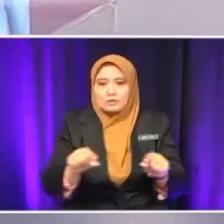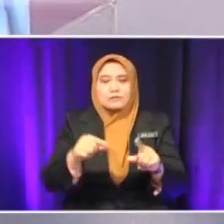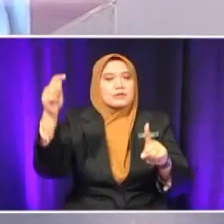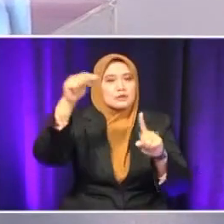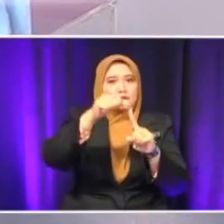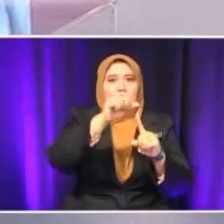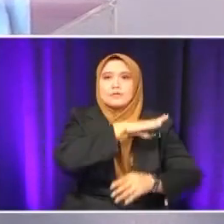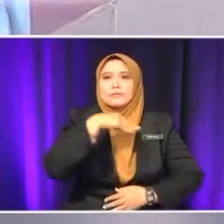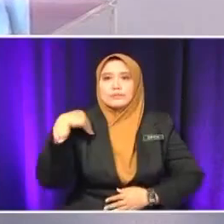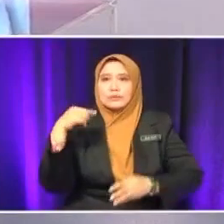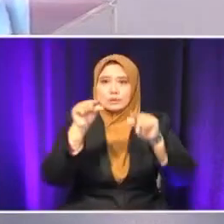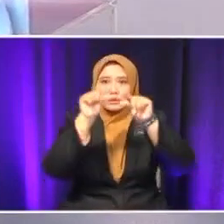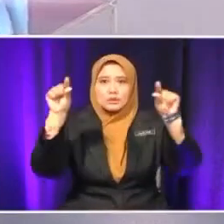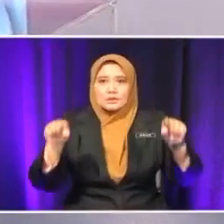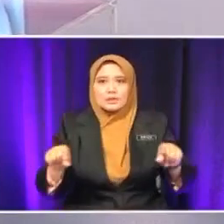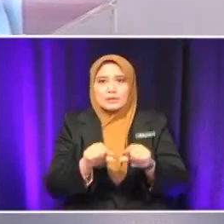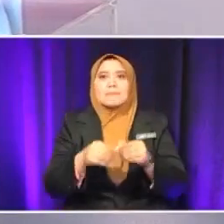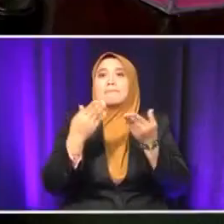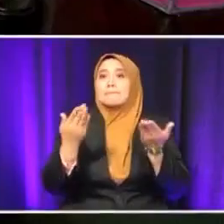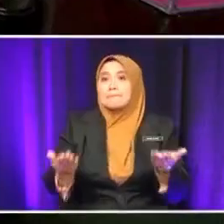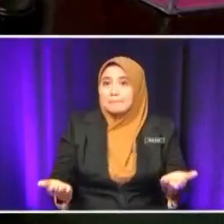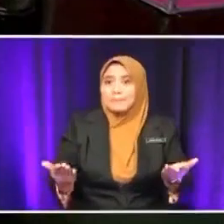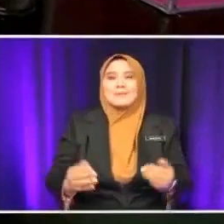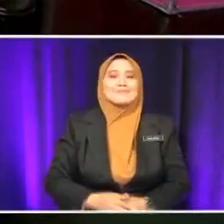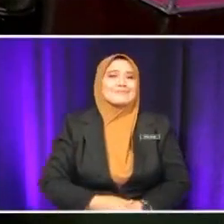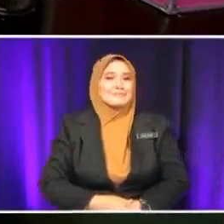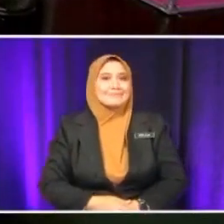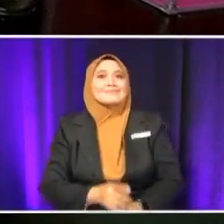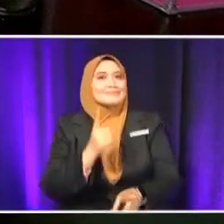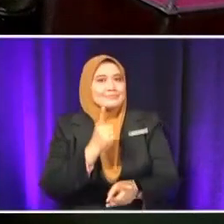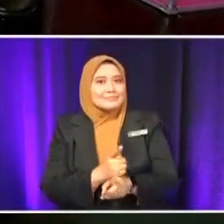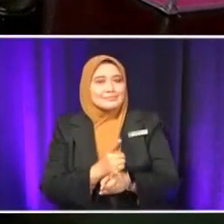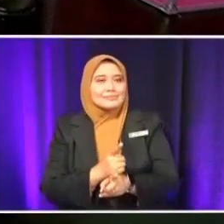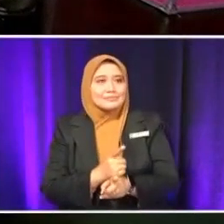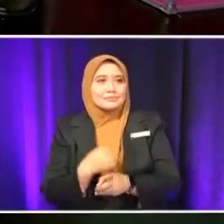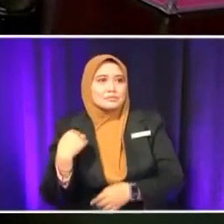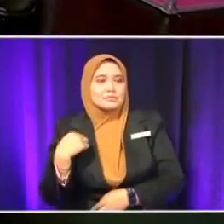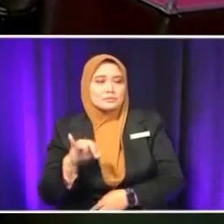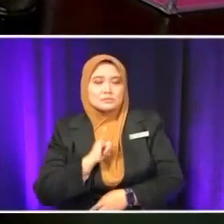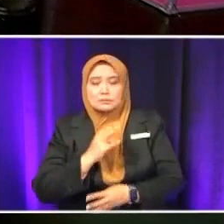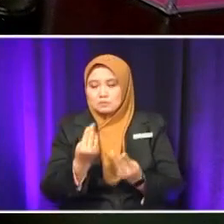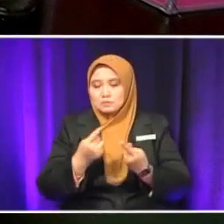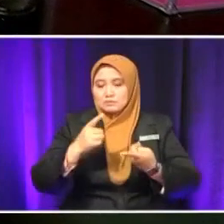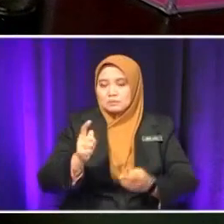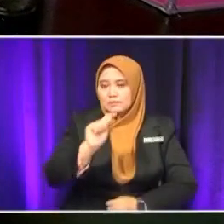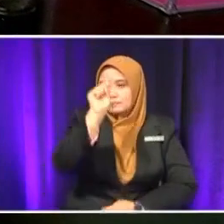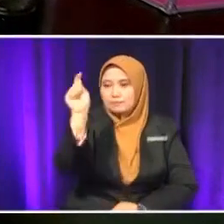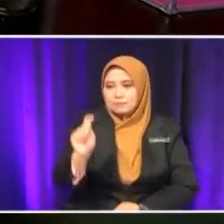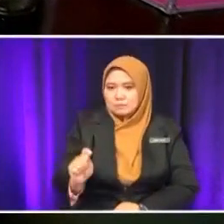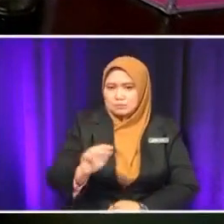graf berpemberat. Betul tak cikgu? Betul tu Chris. Okey, baiklah. Saya nak tanya kawan-kawan saya di Google Meet dan juga di rumah,